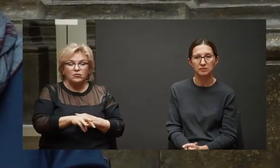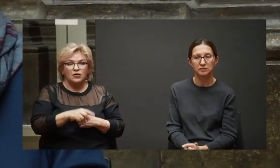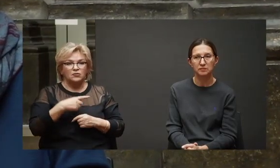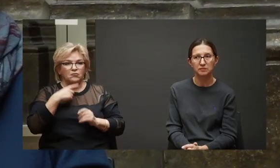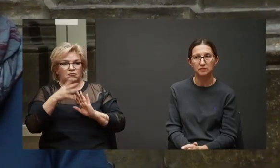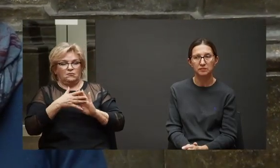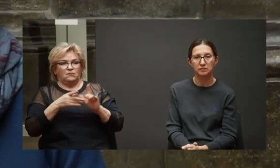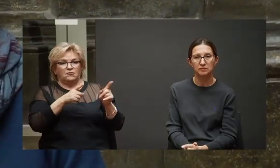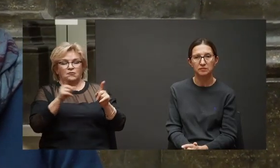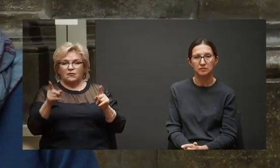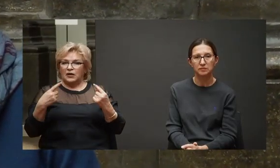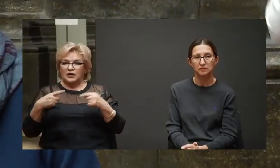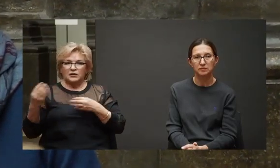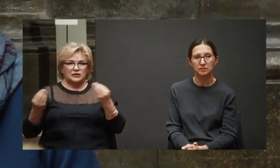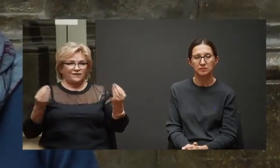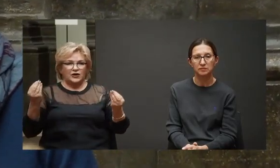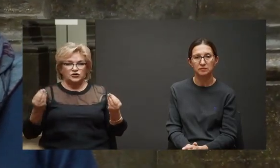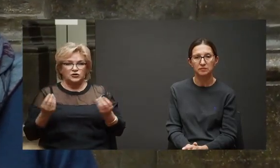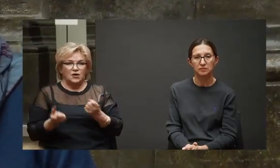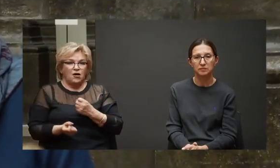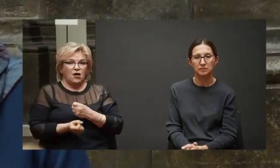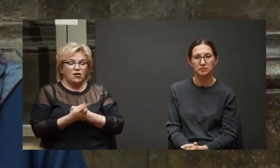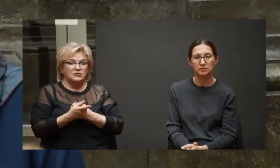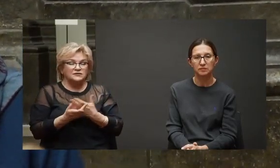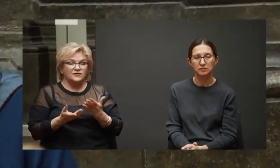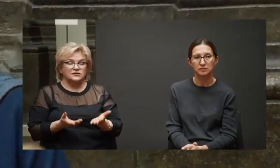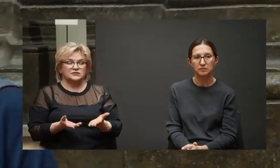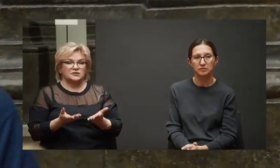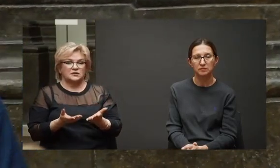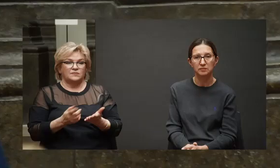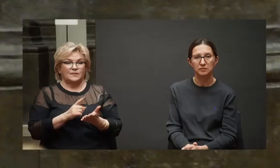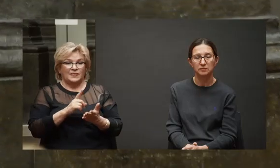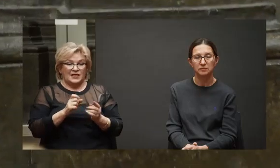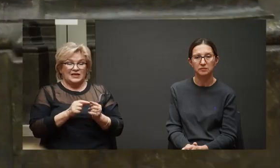что это разные вещи. И оказывается, что